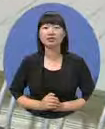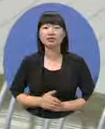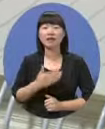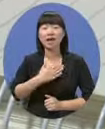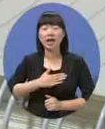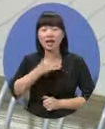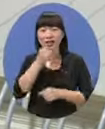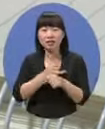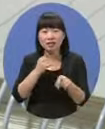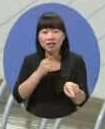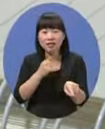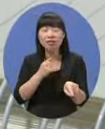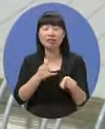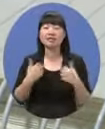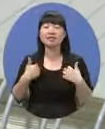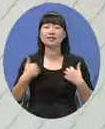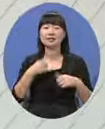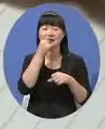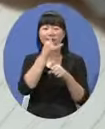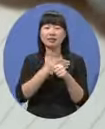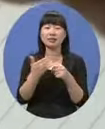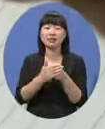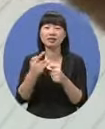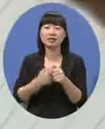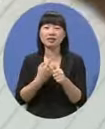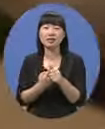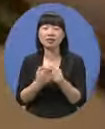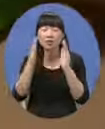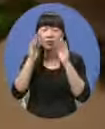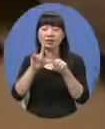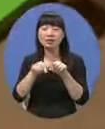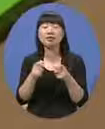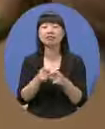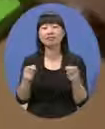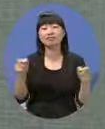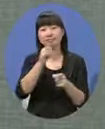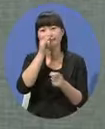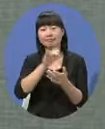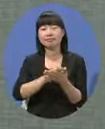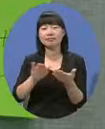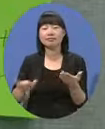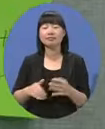알아가는 것에 대한 즐거움을 느끼게 되면서 서서히 공부하는 시간을 늘려나갔다.